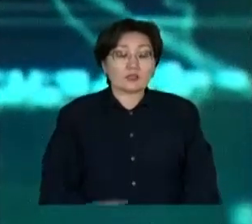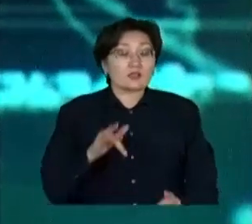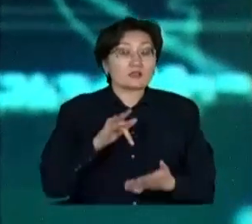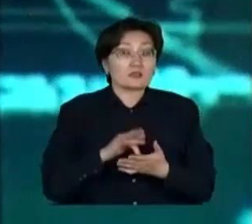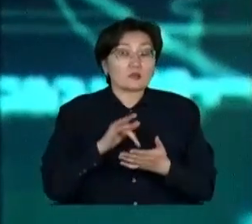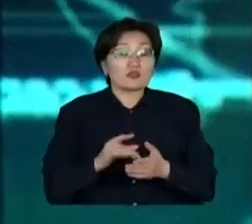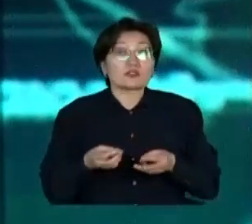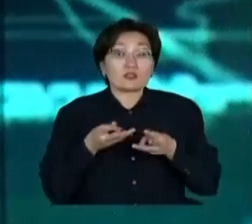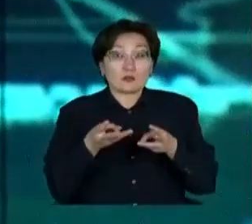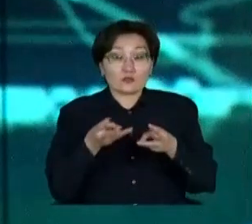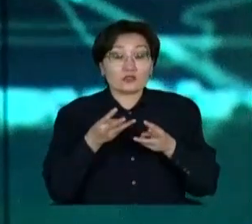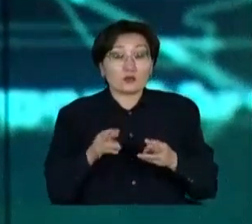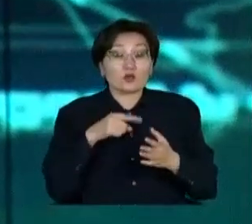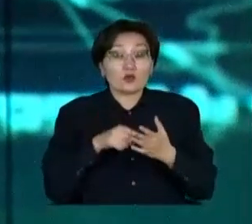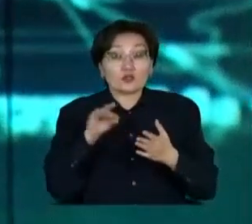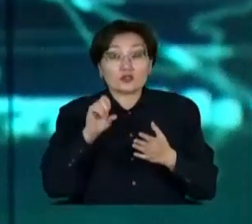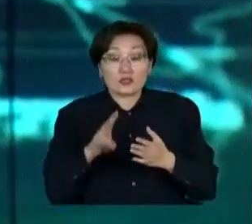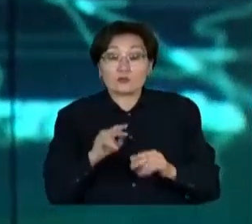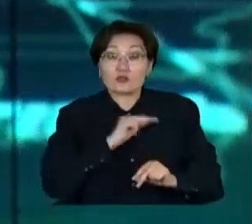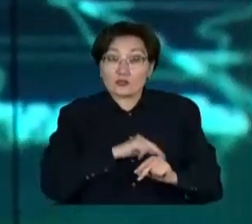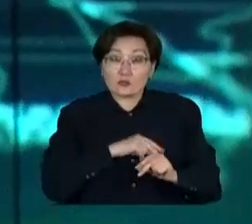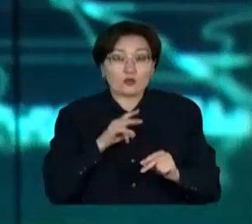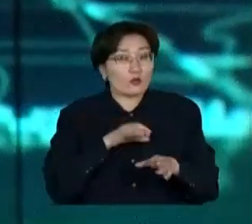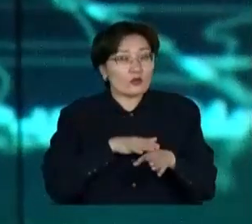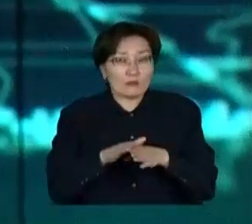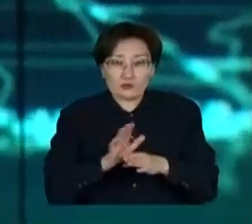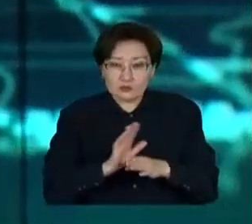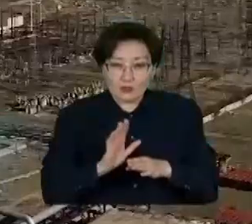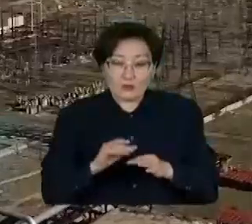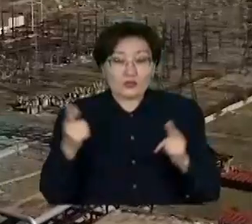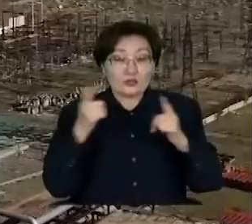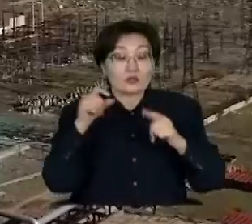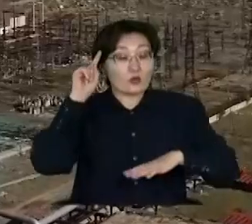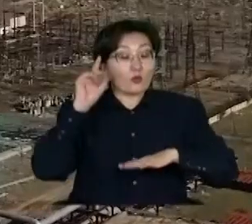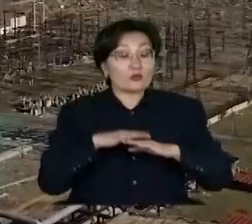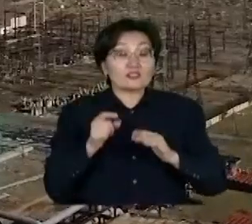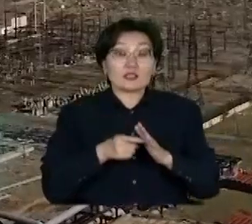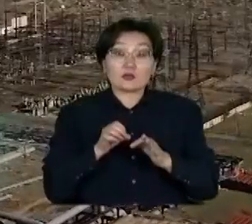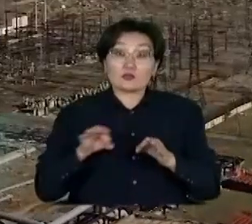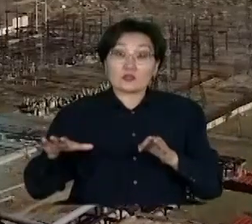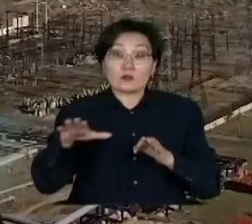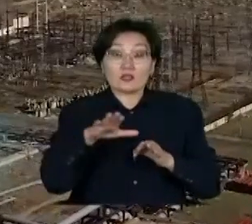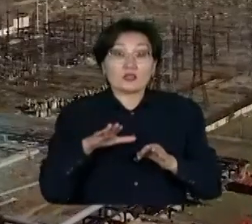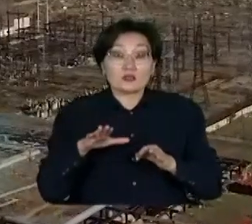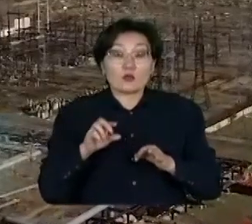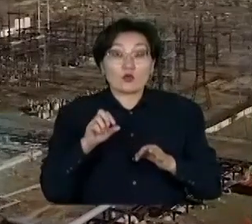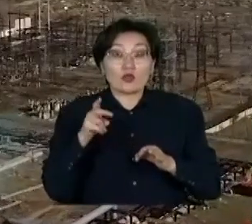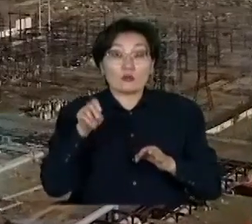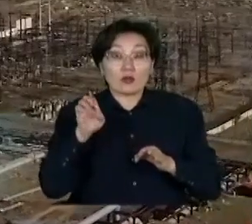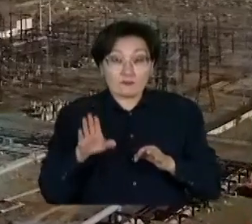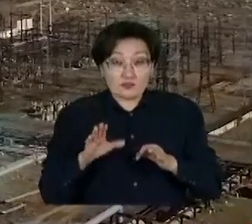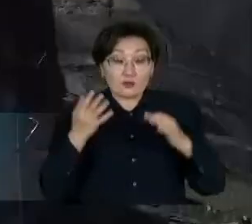Центральная котельная в городе Сарань заработала, но не на полную мощность. Как сообщил аким Карагандинской области Ермагамбет Буликпаев,